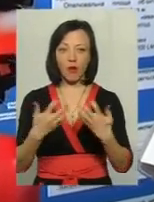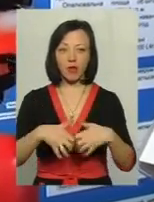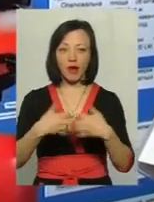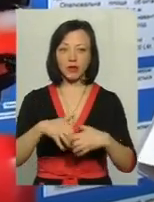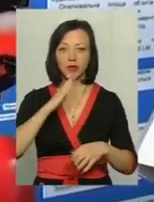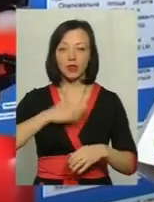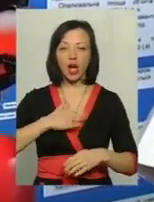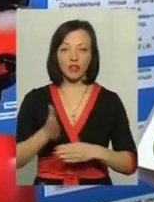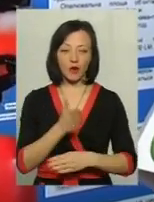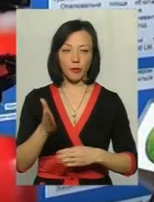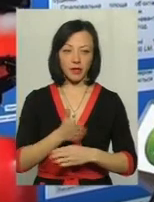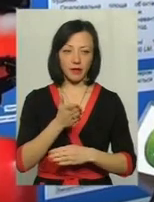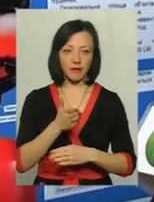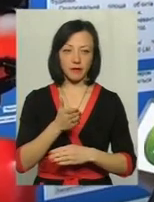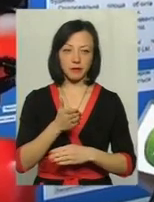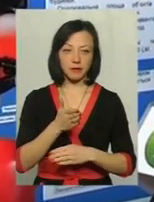обладнанню наших виробників